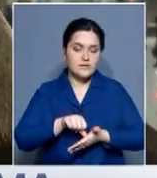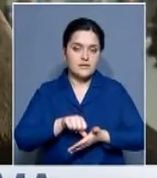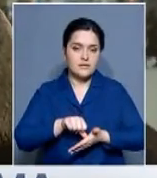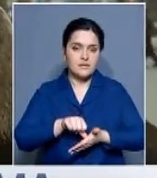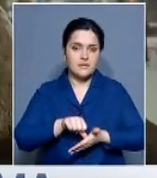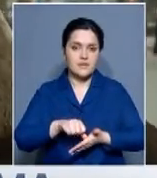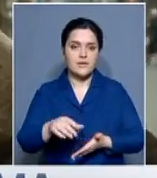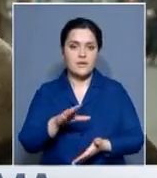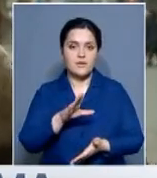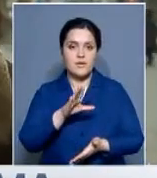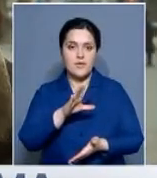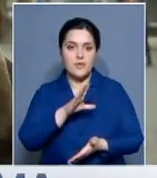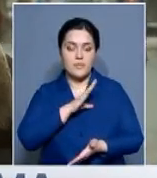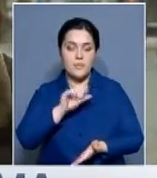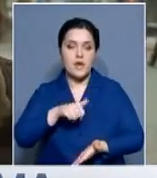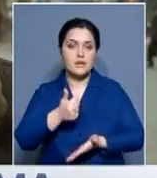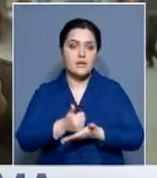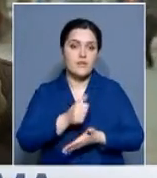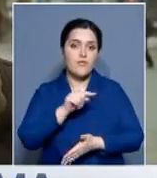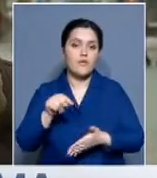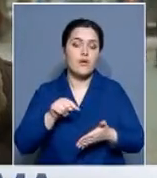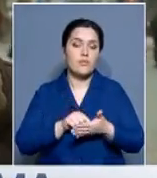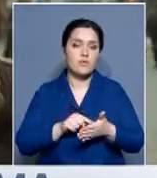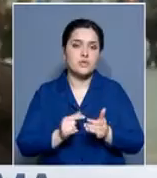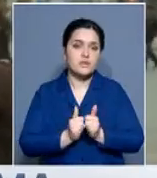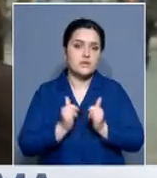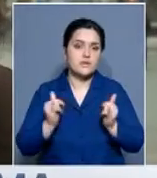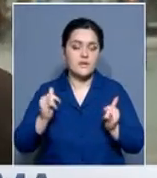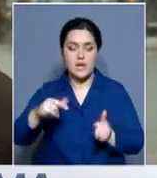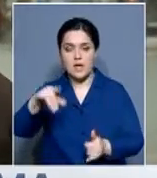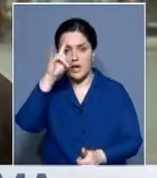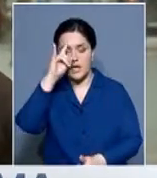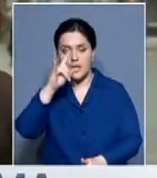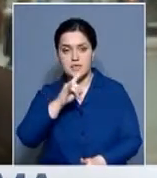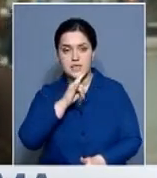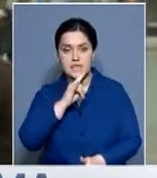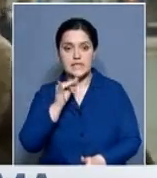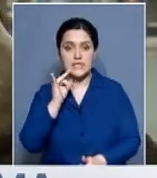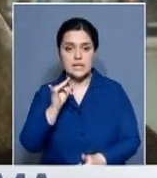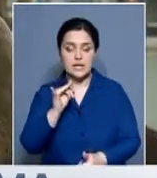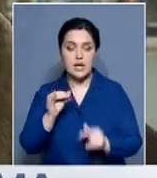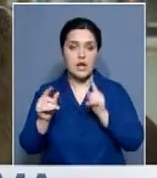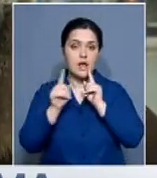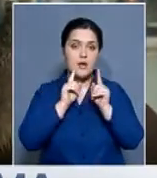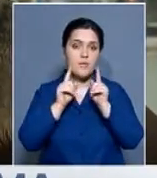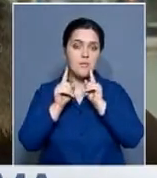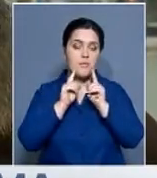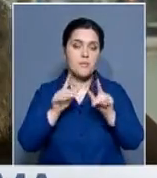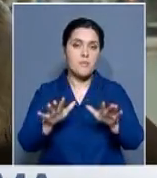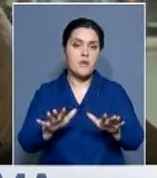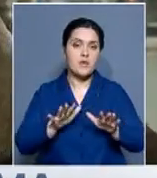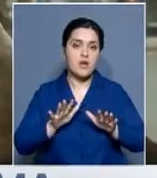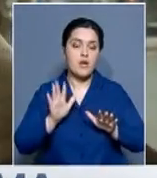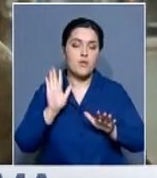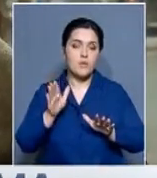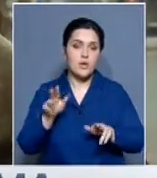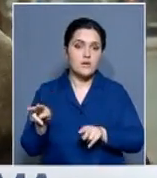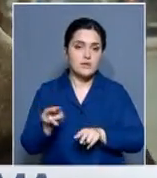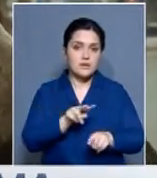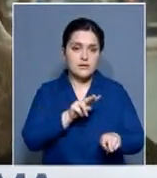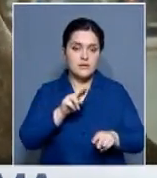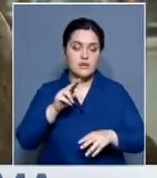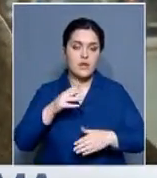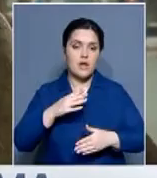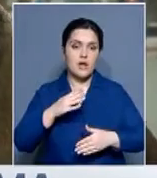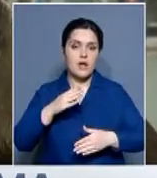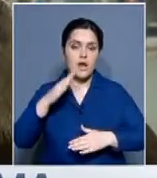основных, базовых, главных вопросах развития нашего государства. И, соответственно, парламент будет контролировать и